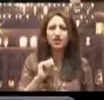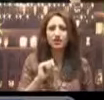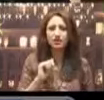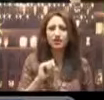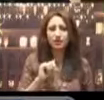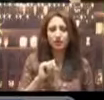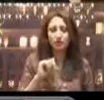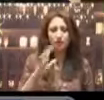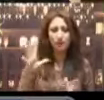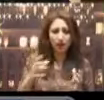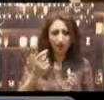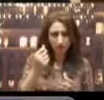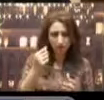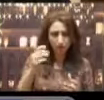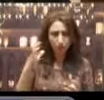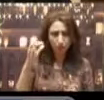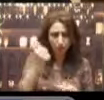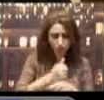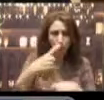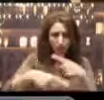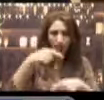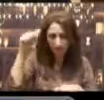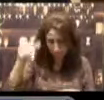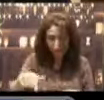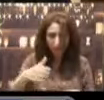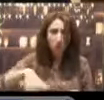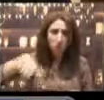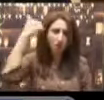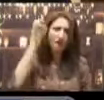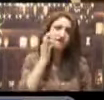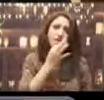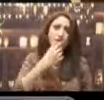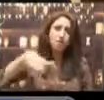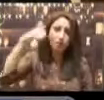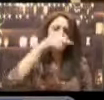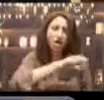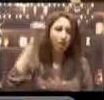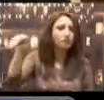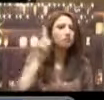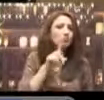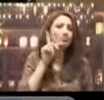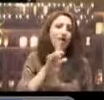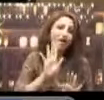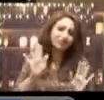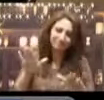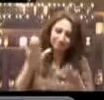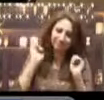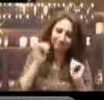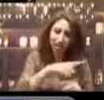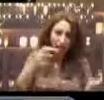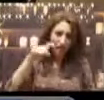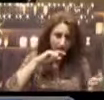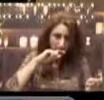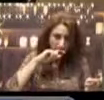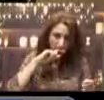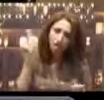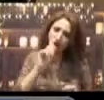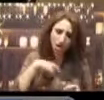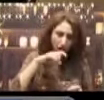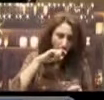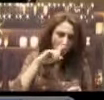الفيلم ده تم انتاجه فعلا؟ اه واضح نجح؟ نجح. ندمت انك انت ما عملتوش خالص؟ خالص. لا انا ندمت على حاجات تانية